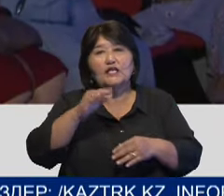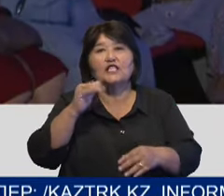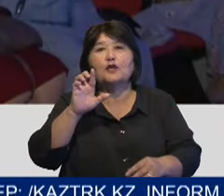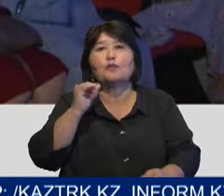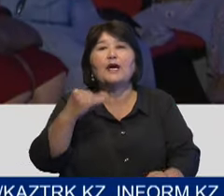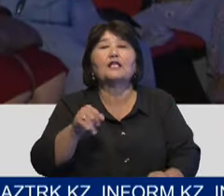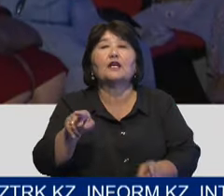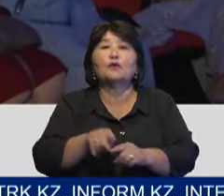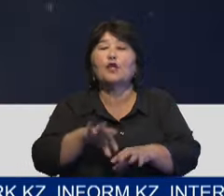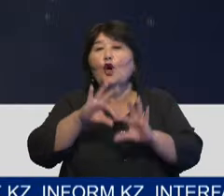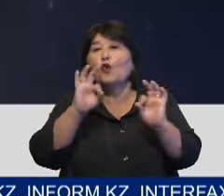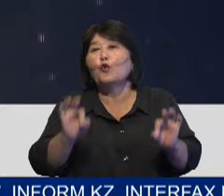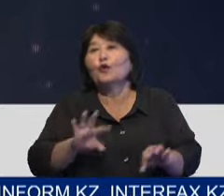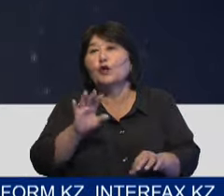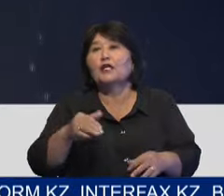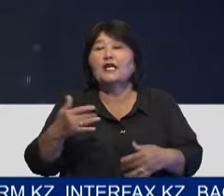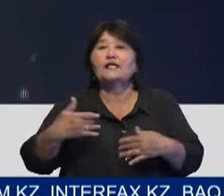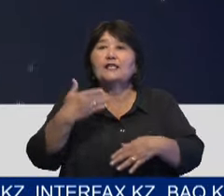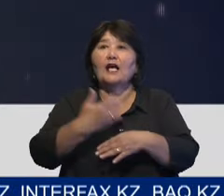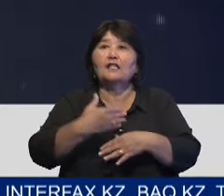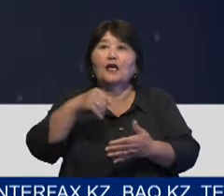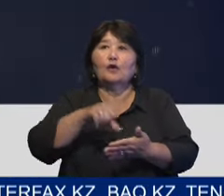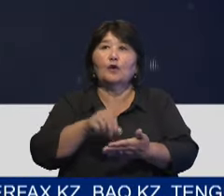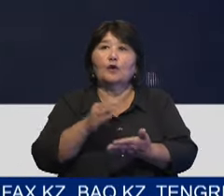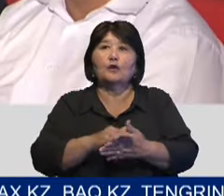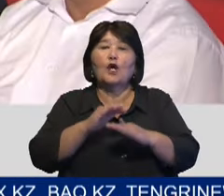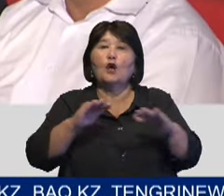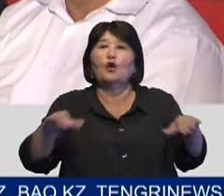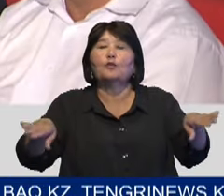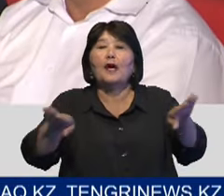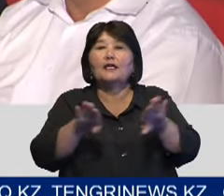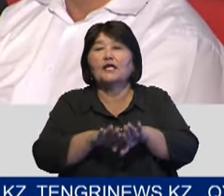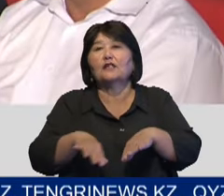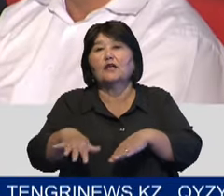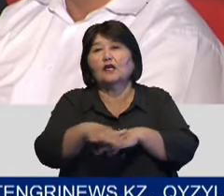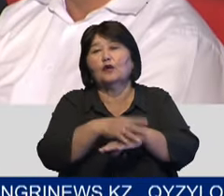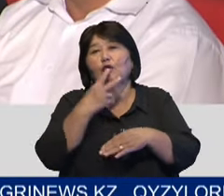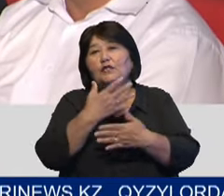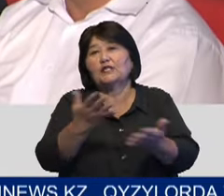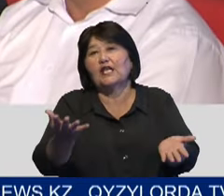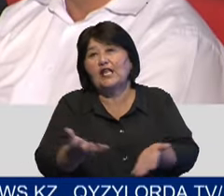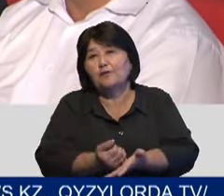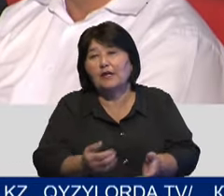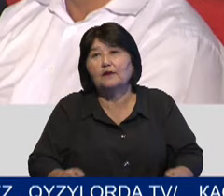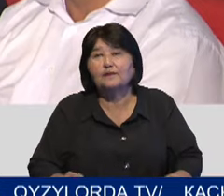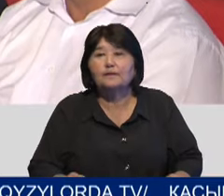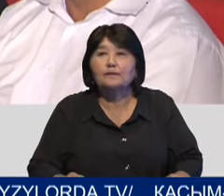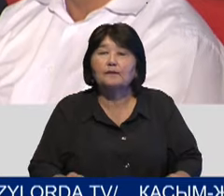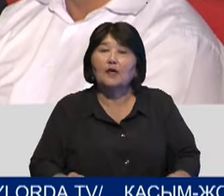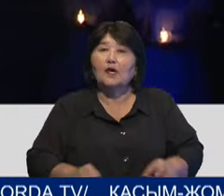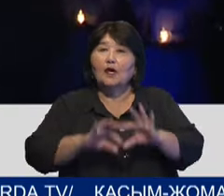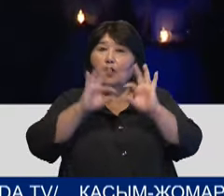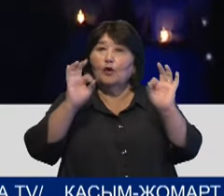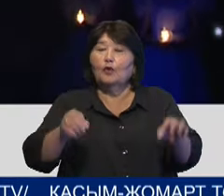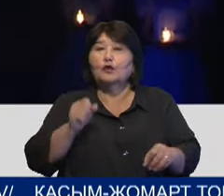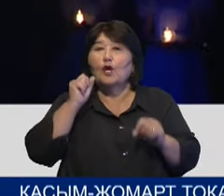басталған баба өнер турасында сахналық қойылым ұсынылып, ұрпақ сабақтастығы көрініс тапты. Өнерге өріс